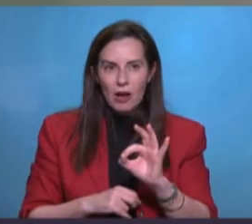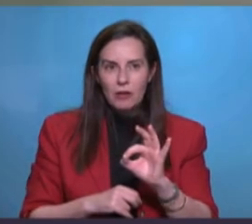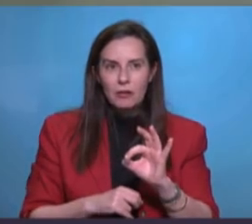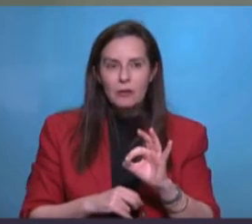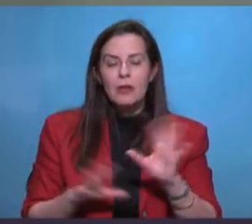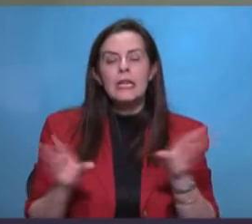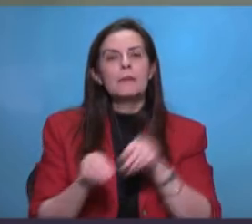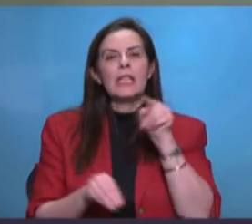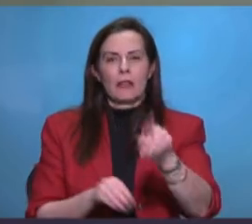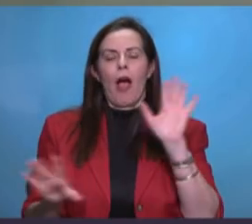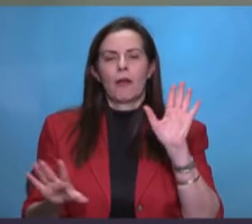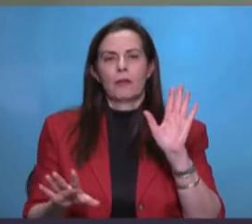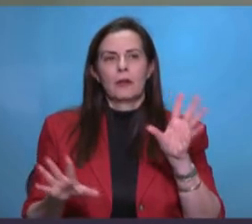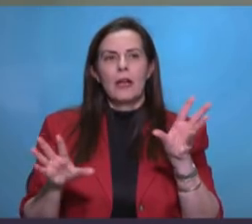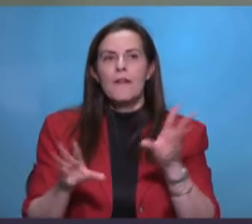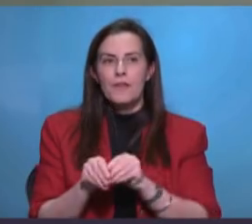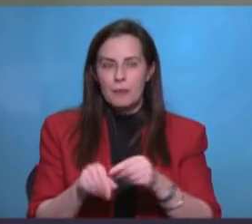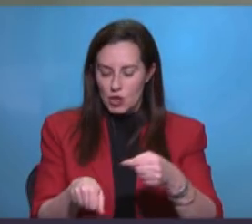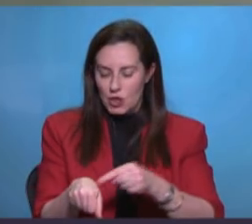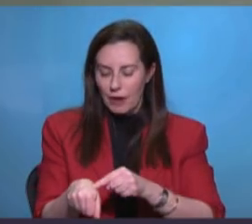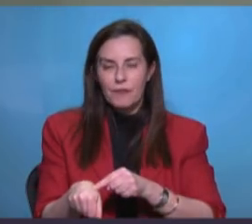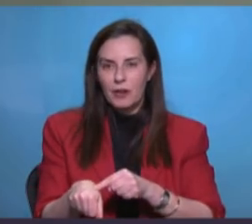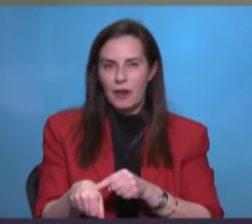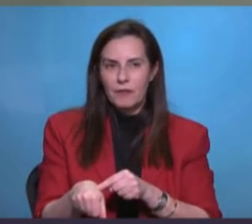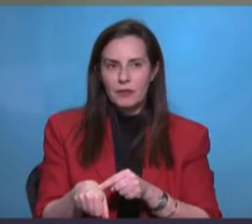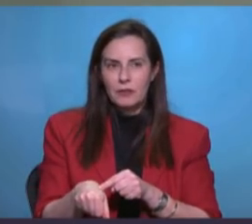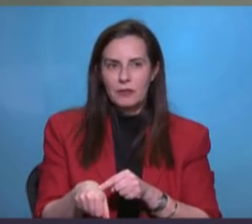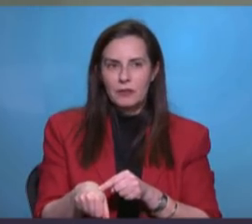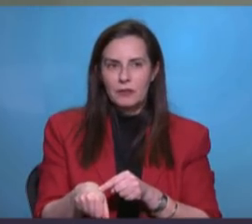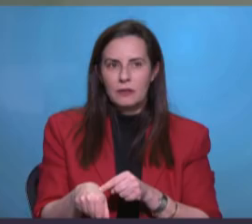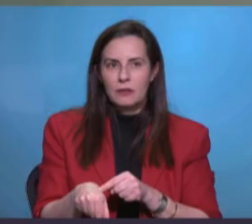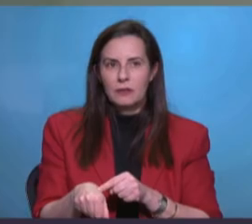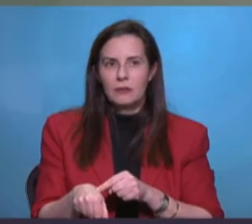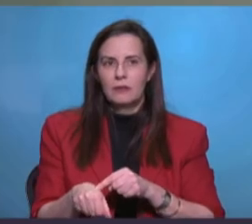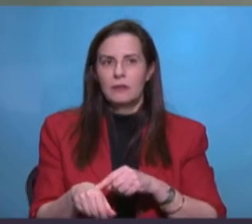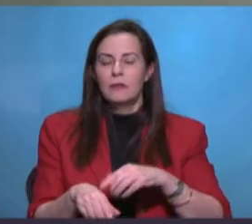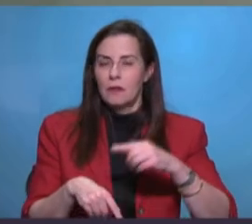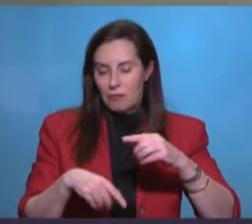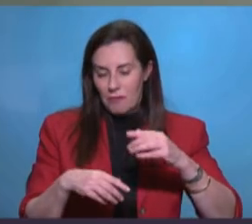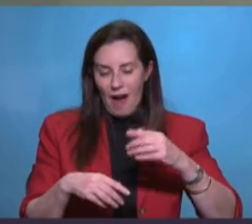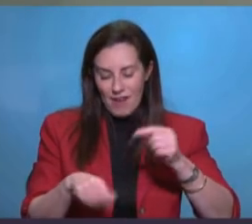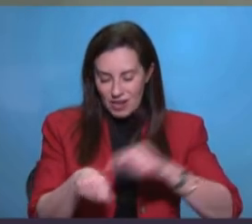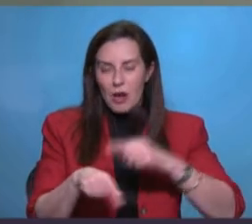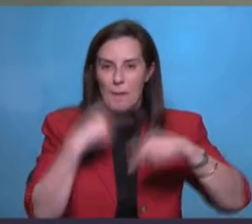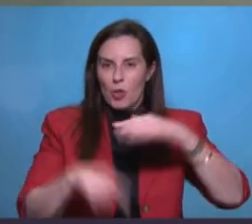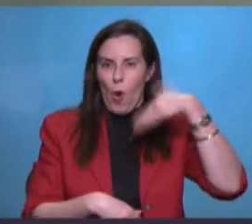you and an embedded microchip implant, on a blockchain, next generation